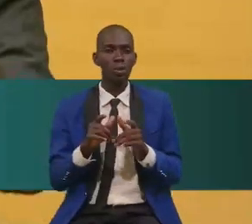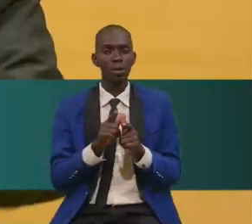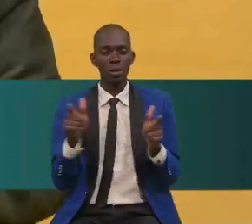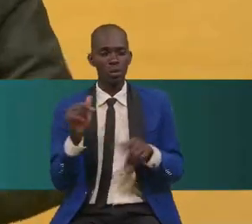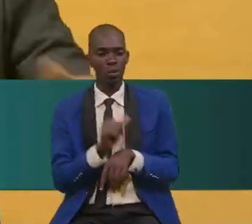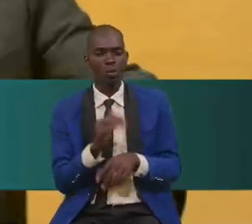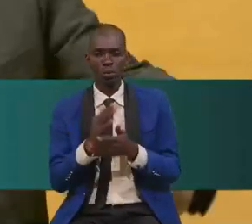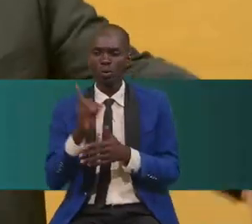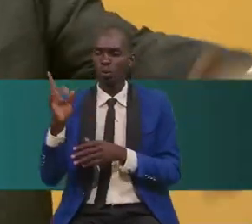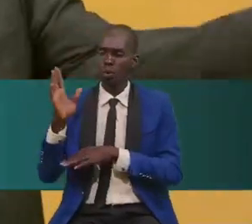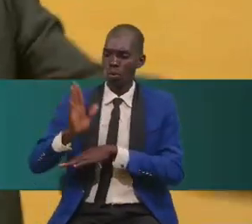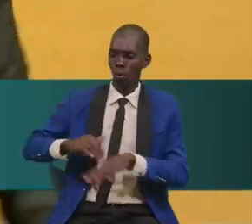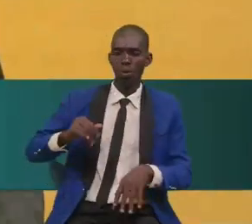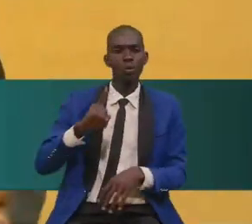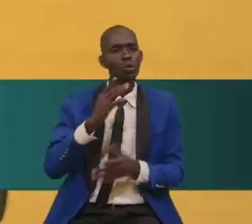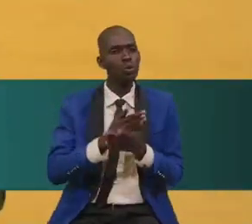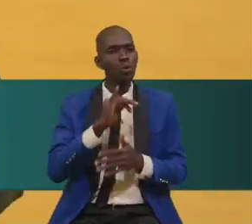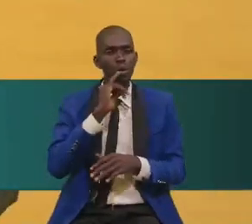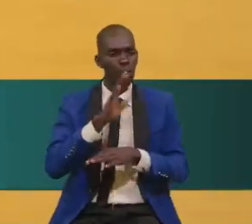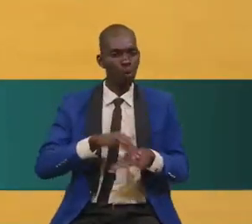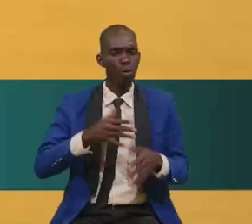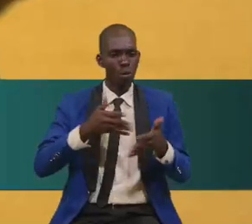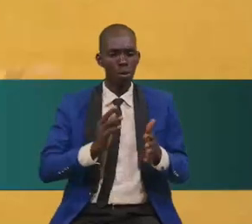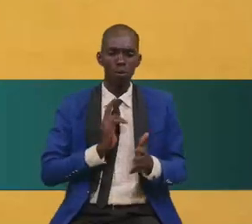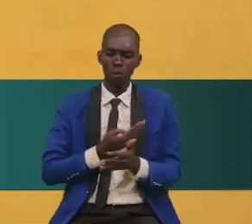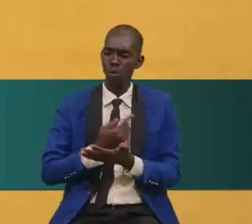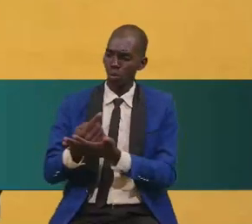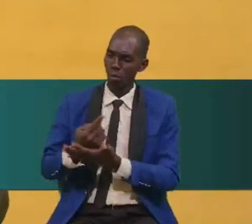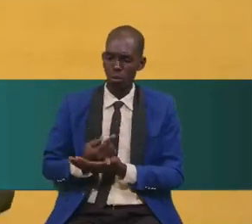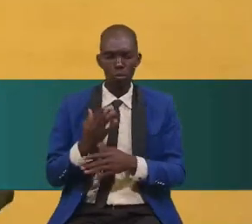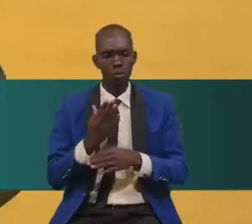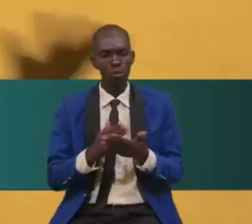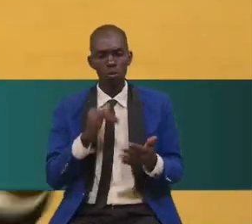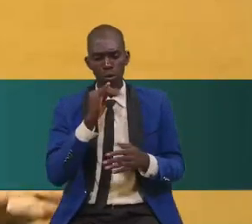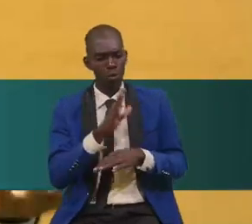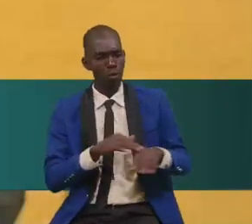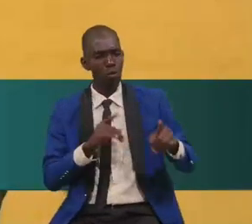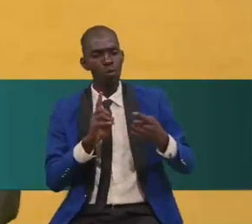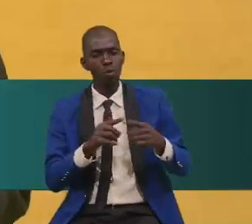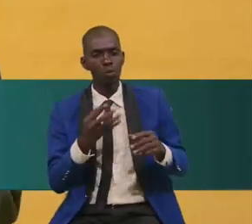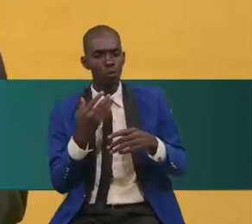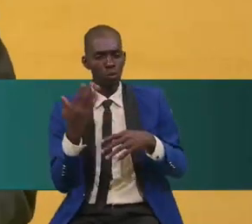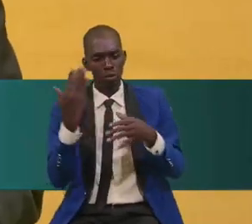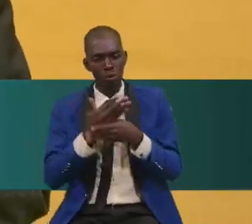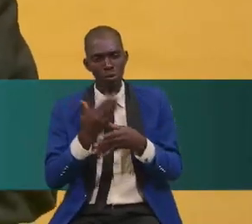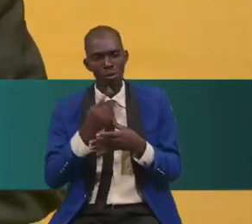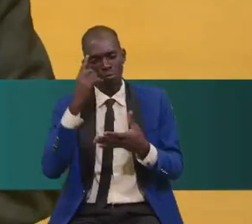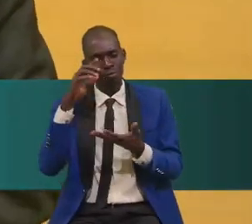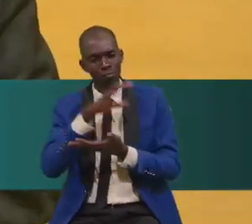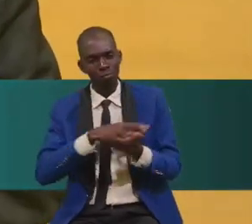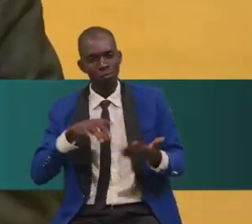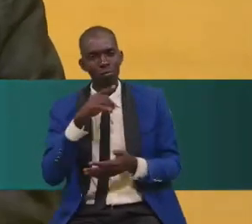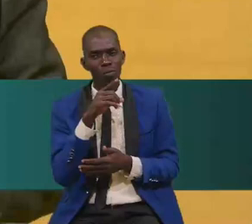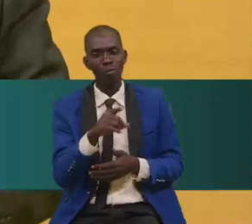quelqu'un t'appelle là-bas, viens discuter. Quelqu'un, oh, on veut écouter ta voix. Est-ce que tu te rebelles contre le